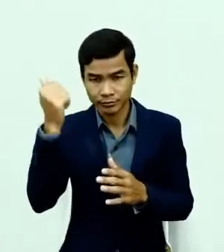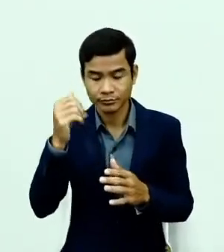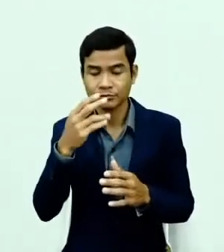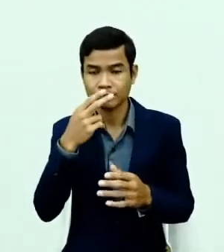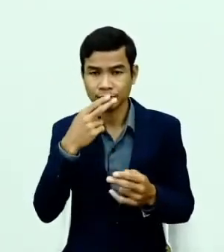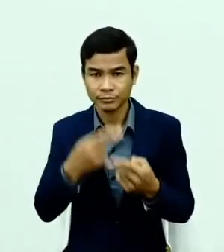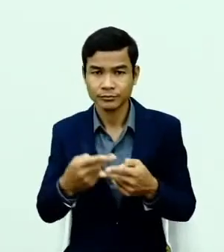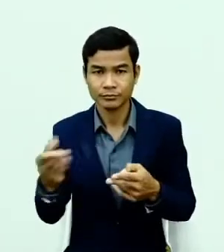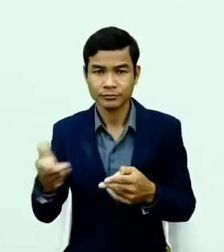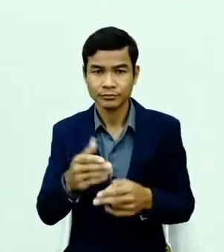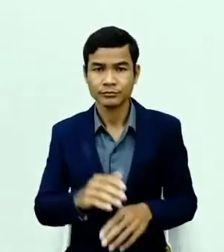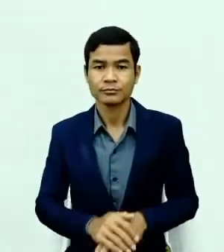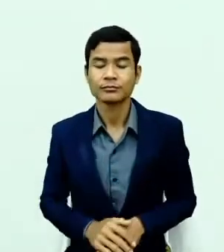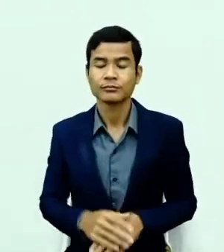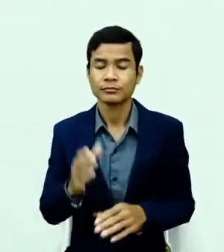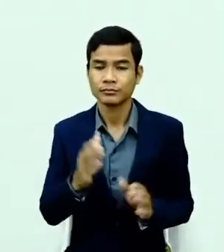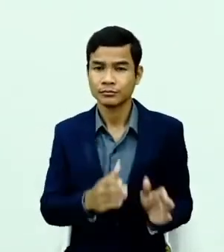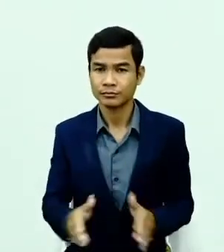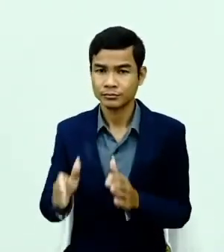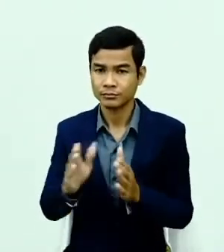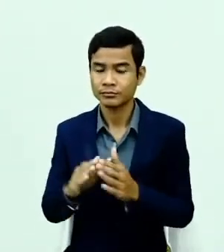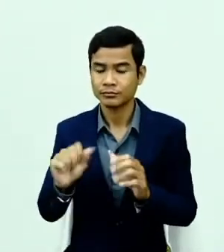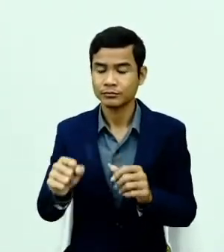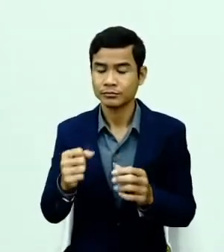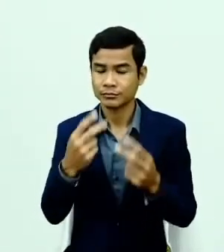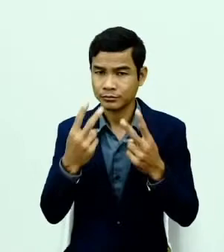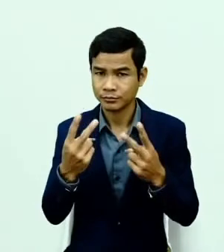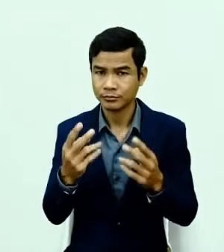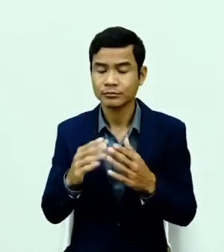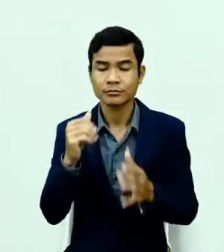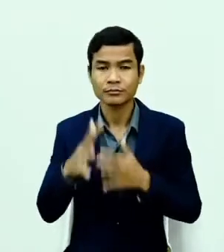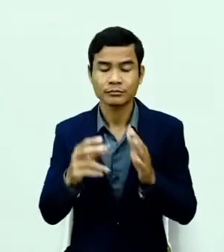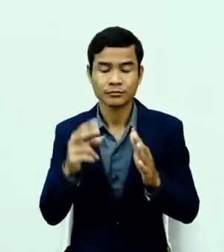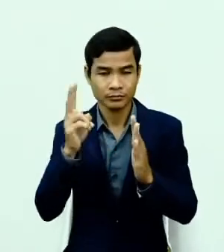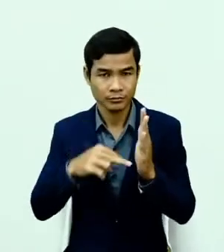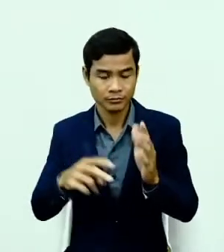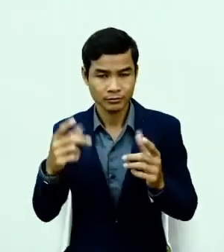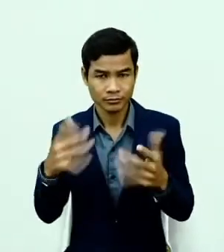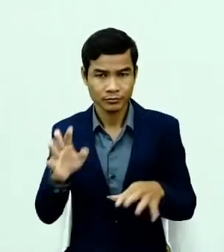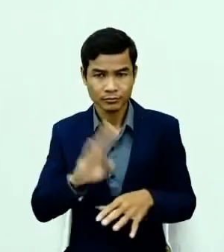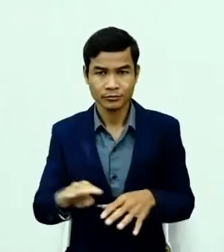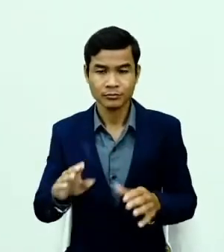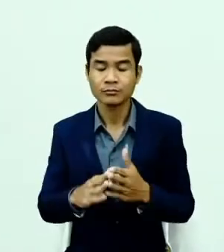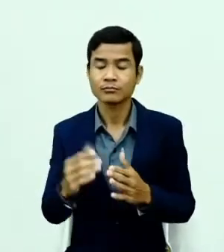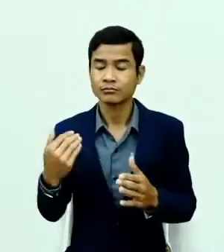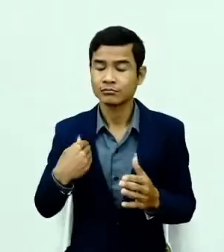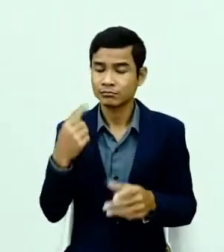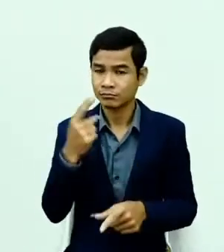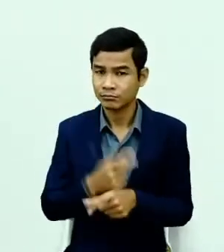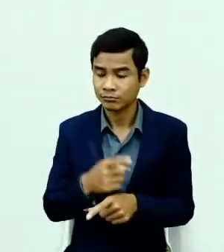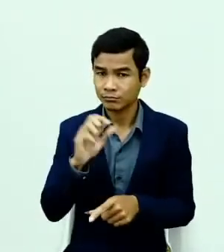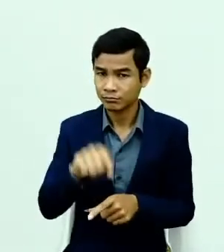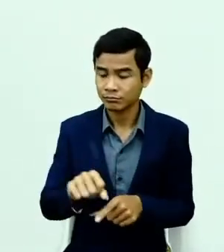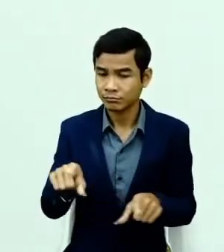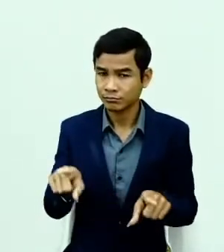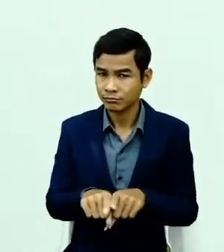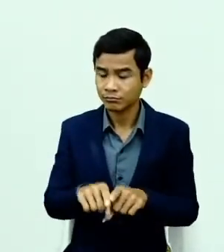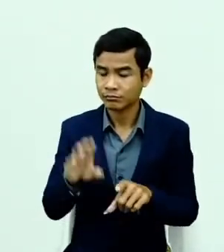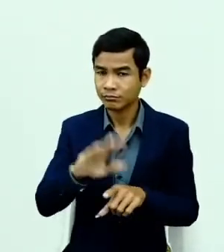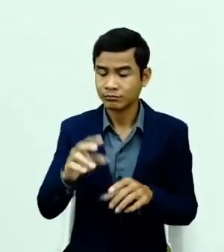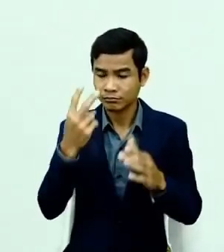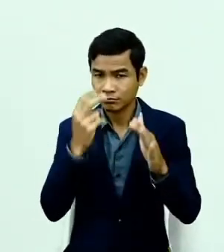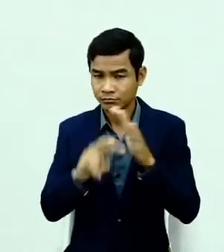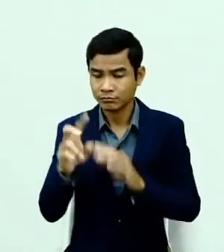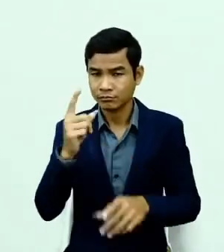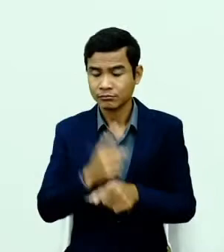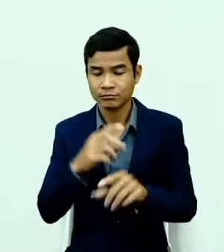ល់កូនទូទាយកូនត្រៀមផ្ទៀងផ្ទាត់នៅពេលដែលយើងត្រូវអានអត្ថបទរួចហ៎តើវានឹងត្រឹមត្រូវដោយអ្វីដែលកូនបានទូទាយដែរឬ